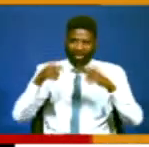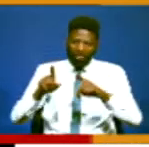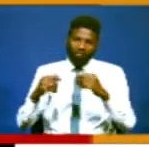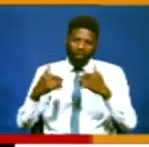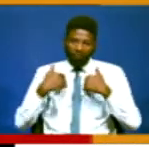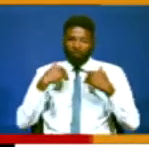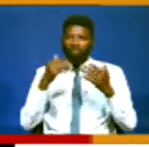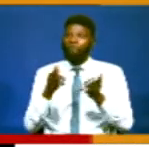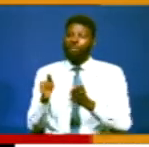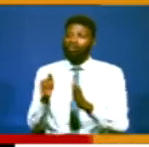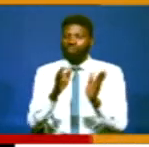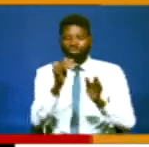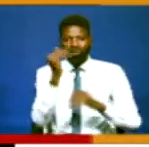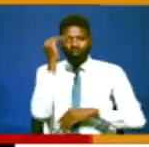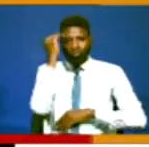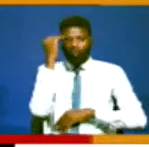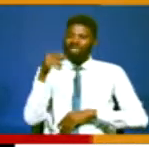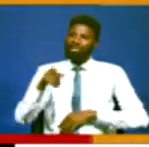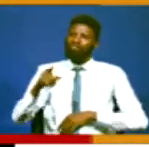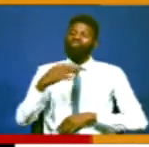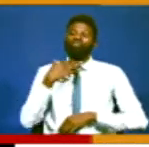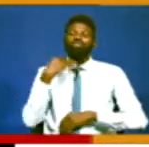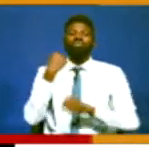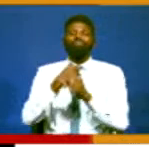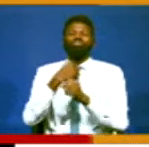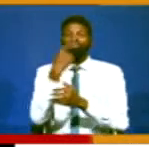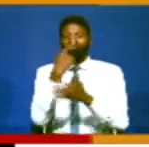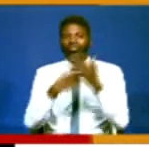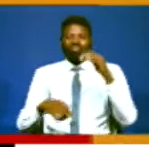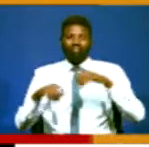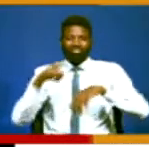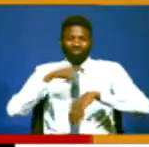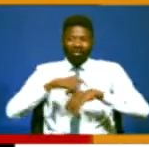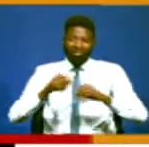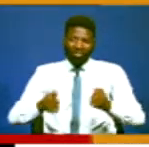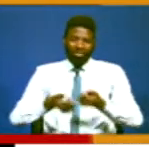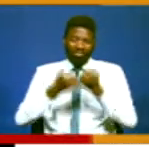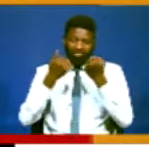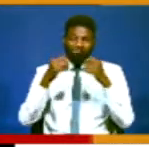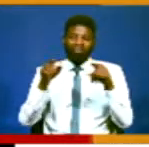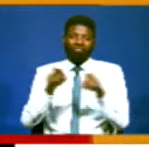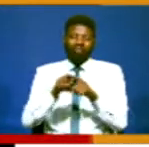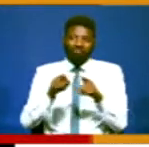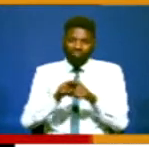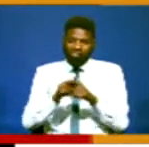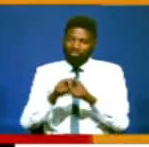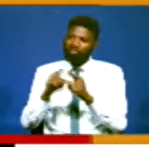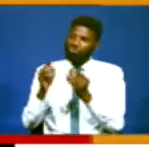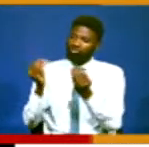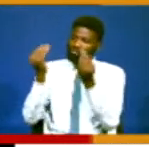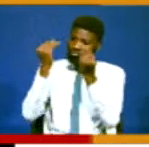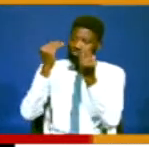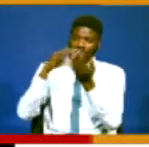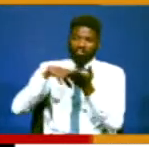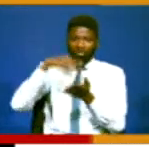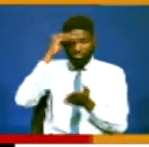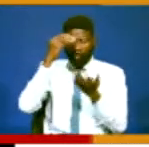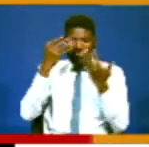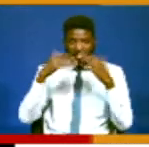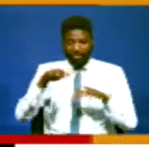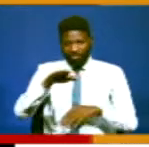je, anataka kufanya nini baada ya kusoma ama kuona ama kufundishwa swala fulani kuhusiana na